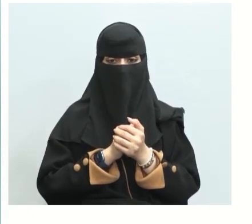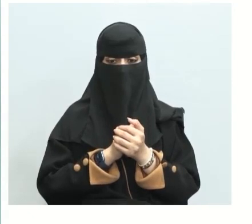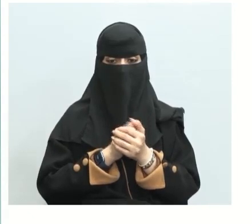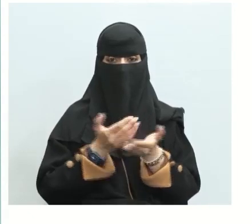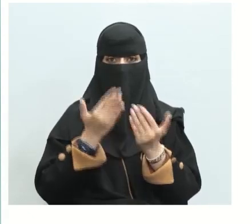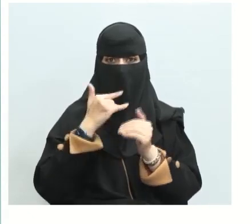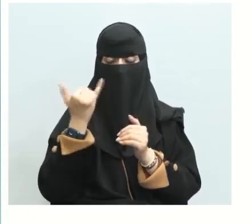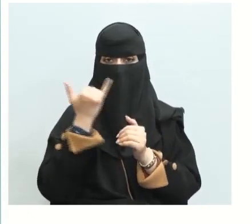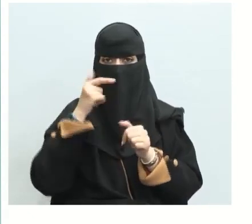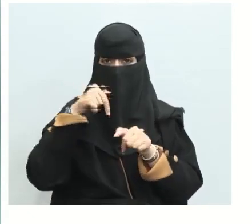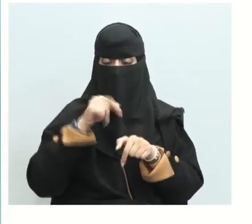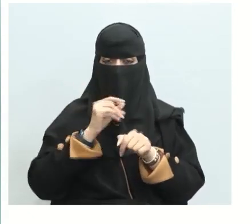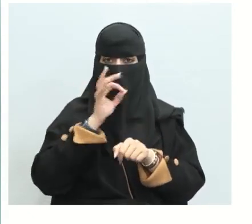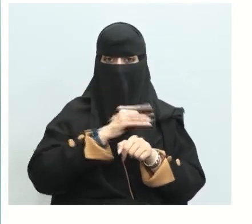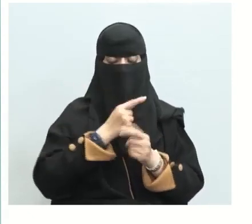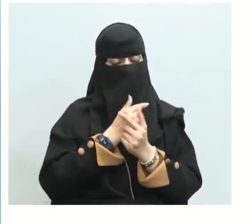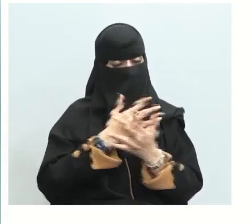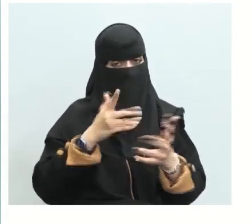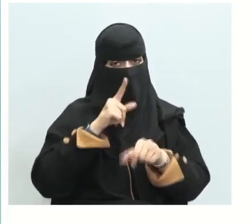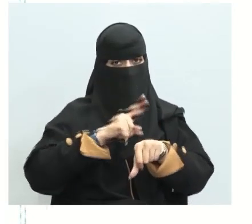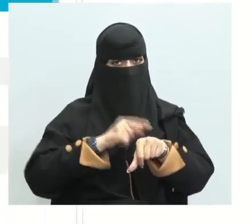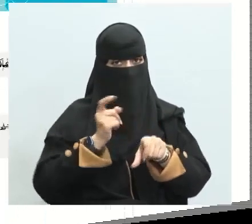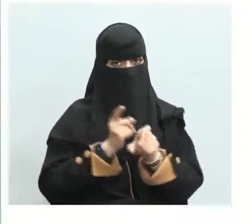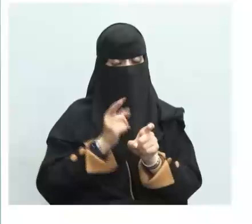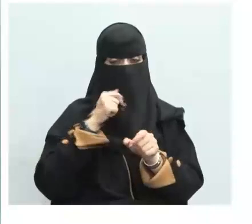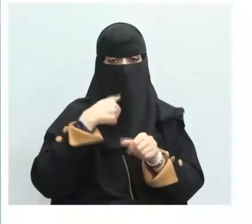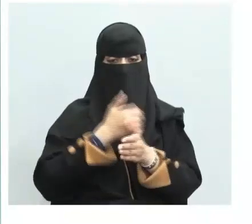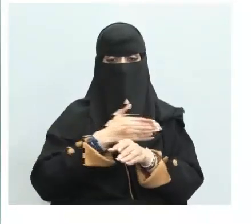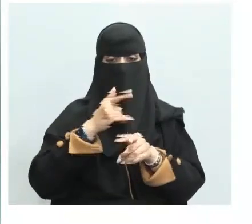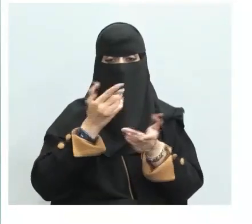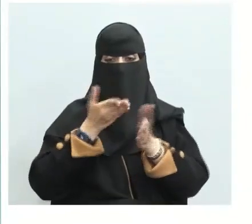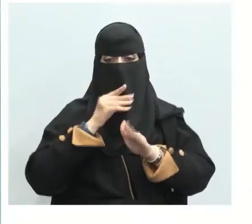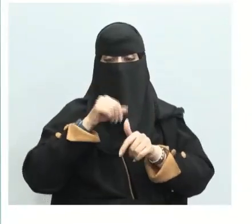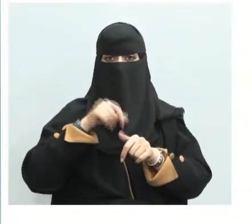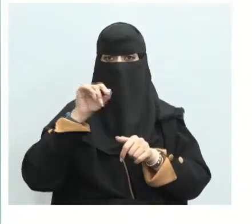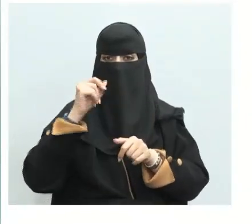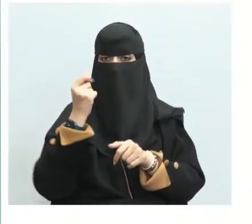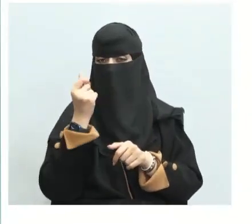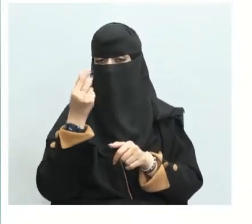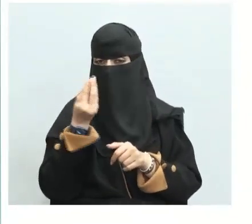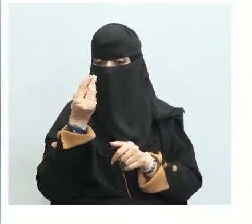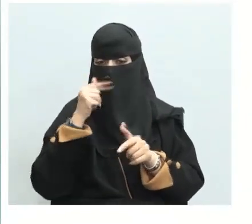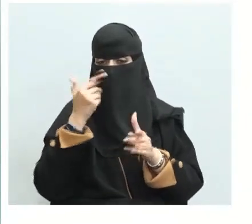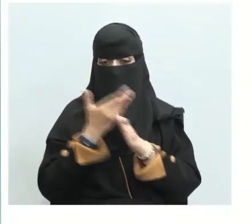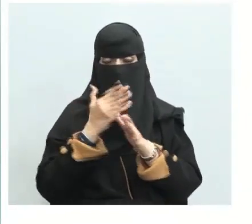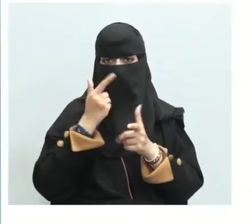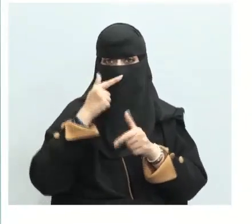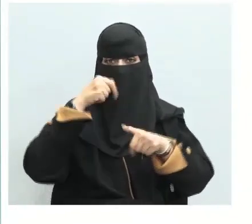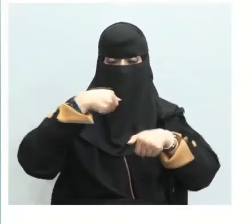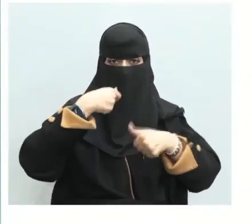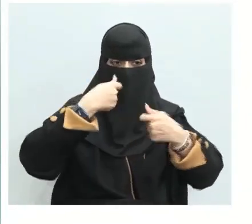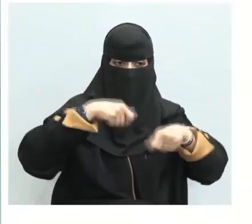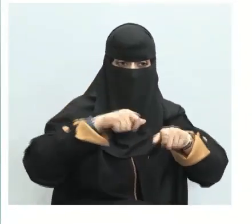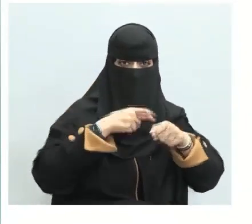وذلك يسهل أو يوفر الكثير من الوقت والجهد، بالإضافة إلى توفير المال، إن تكلفة إنشاء